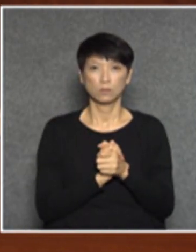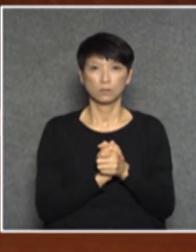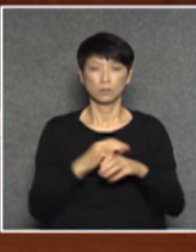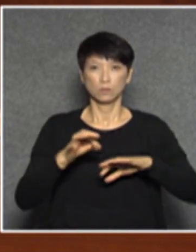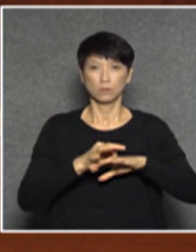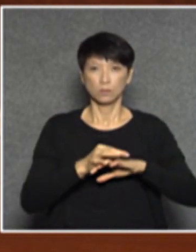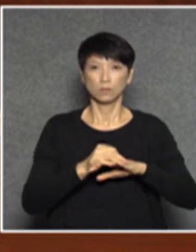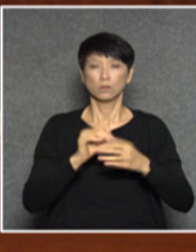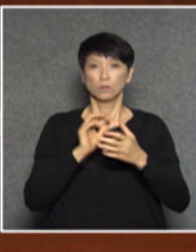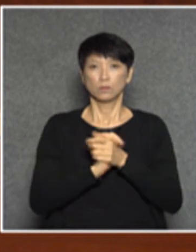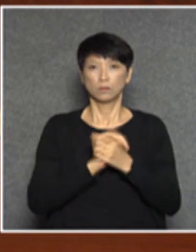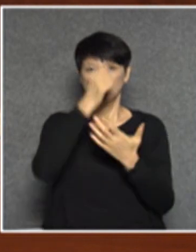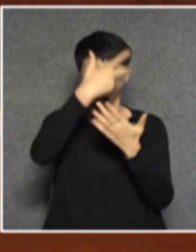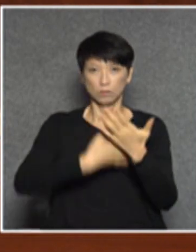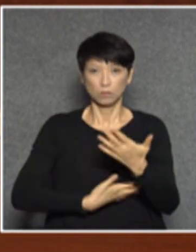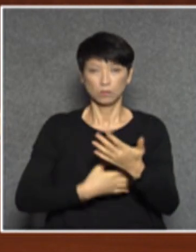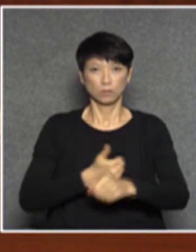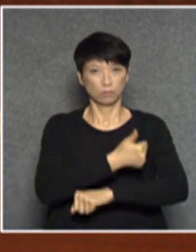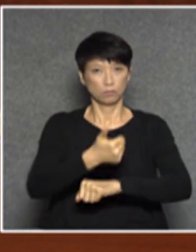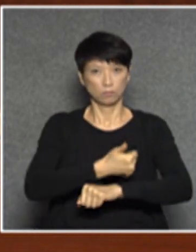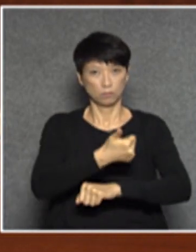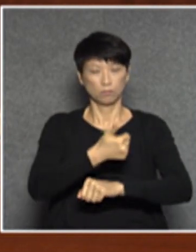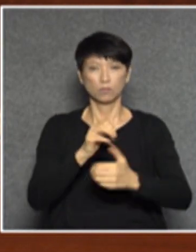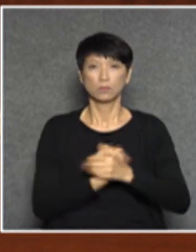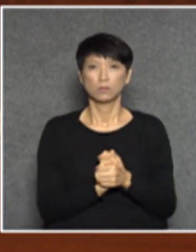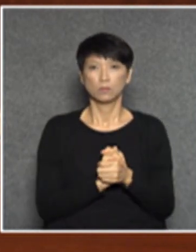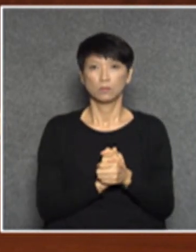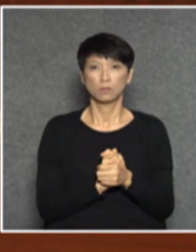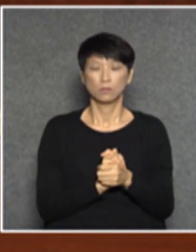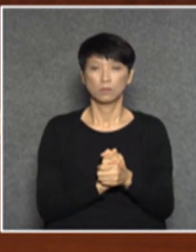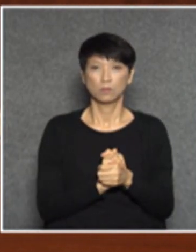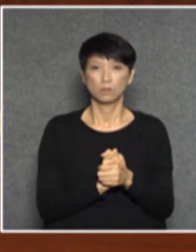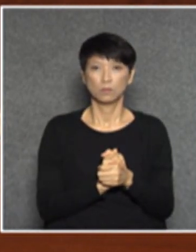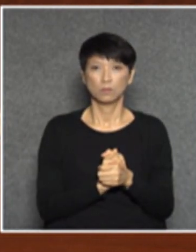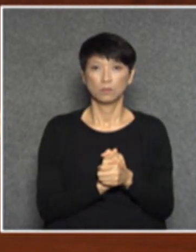場，包括一個成熟的股票市場。我們金融市場和